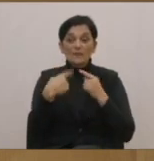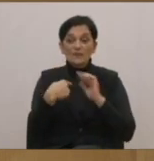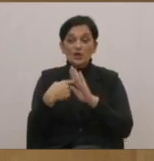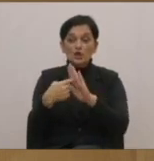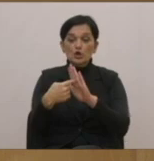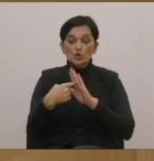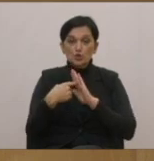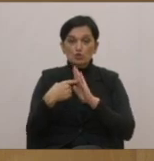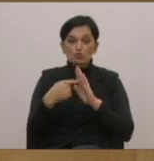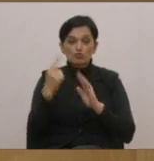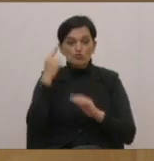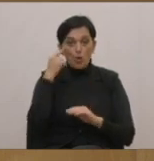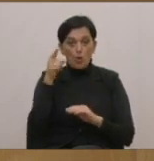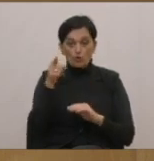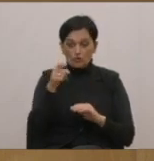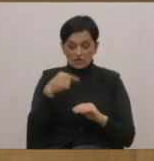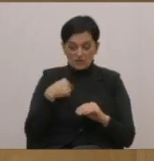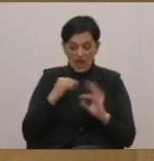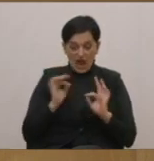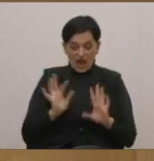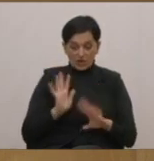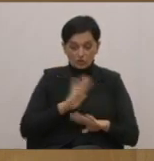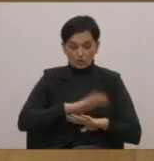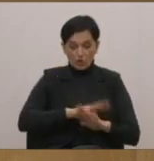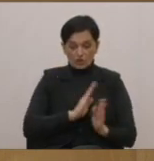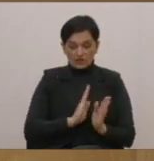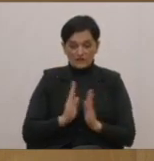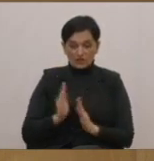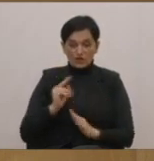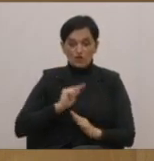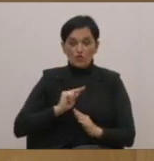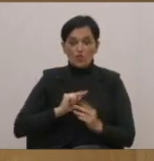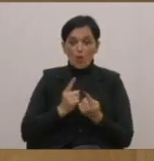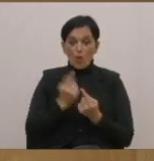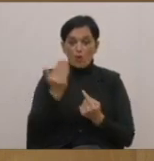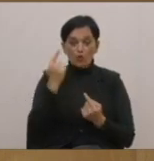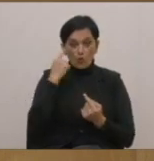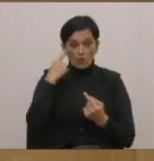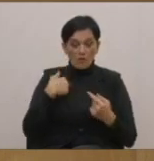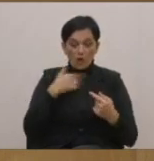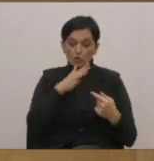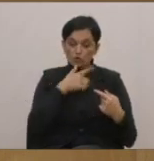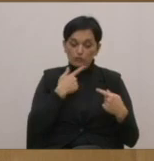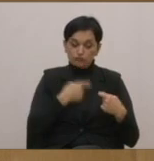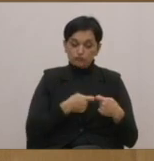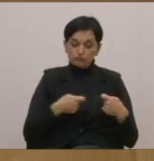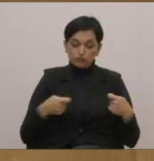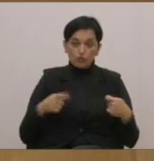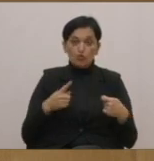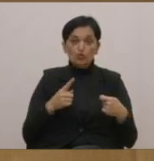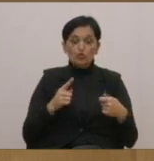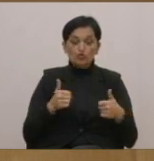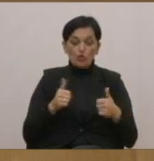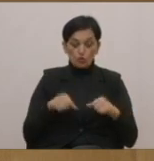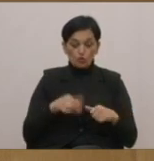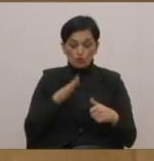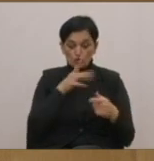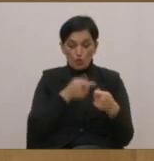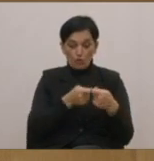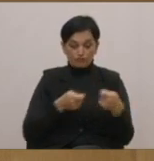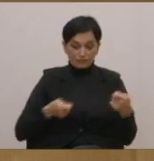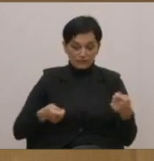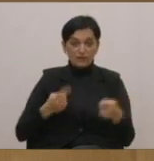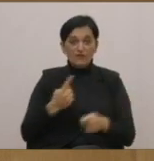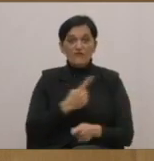tu cuengoniatram me arastoraduik sevi. Choda tu cueng colegas coniero drost celav. Rogoșile băieți, drost gazelu ai jos. Ai tot